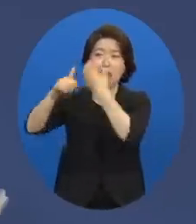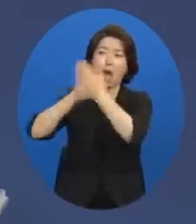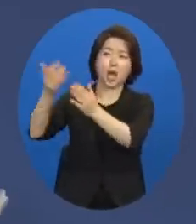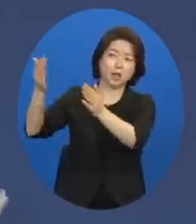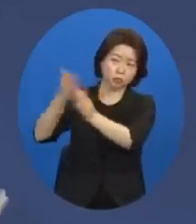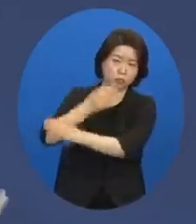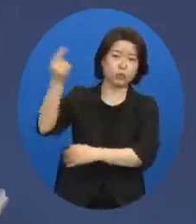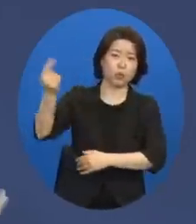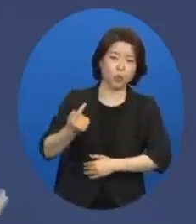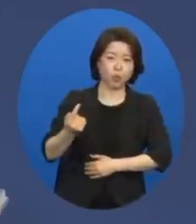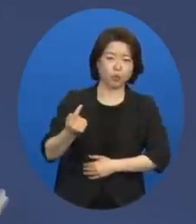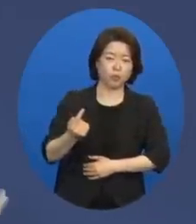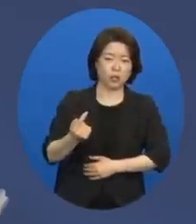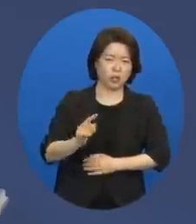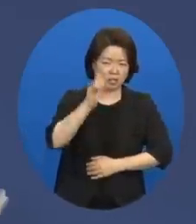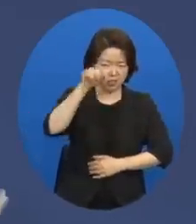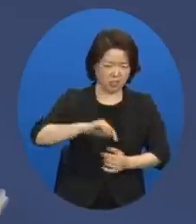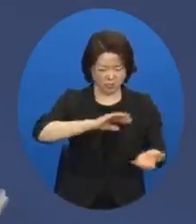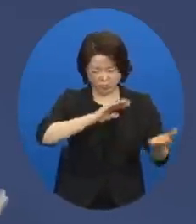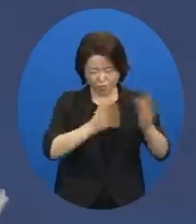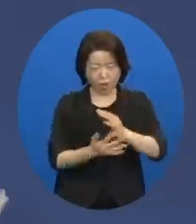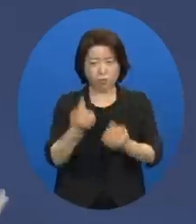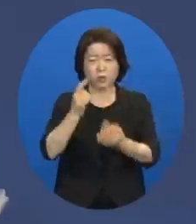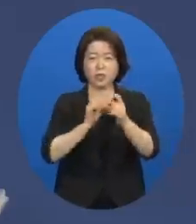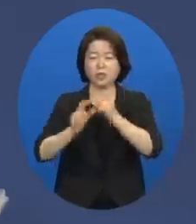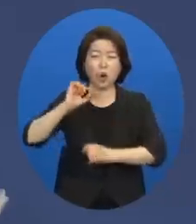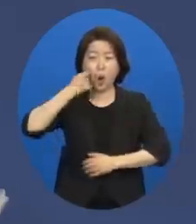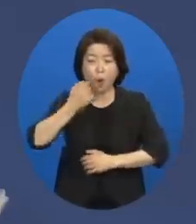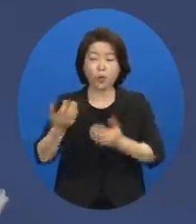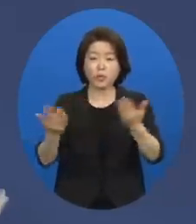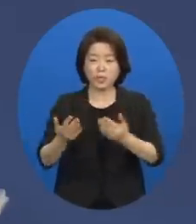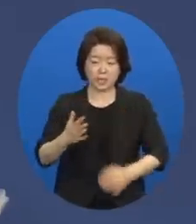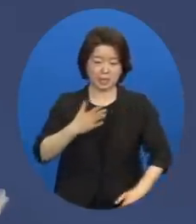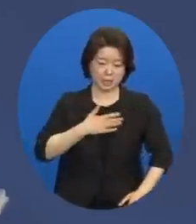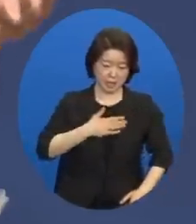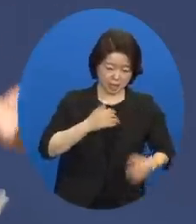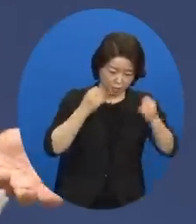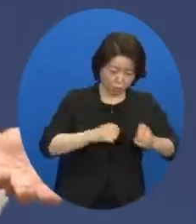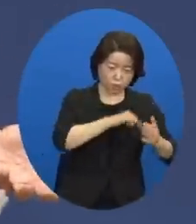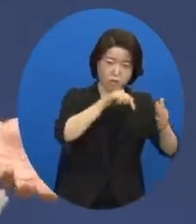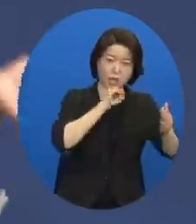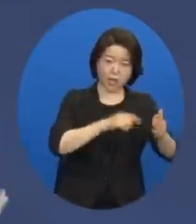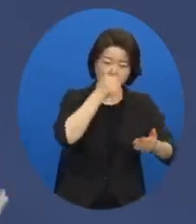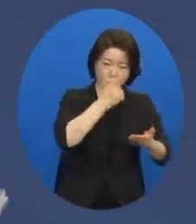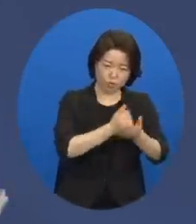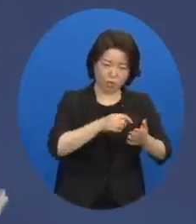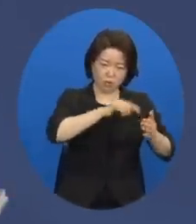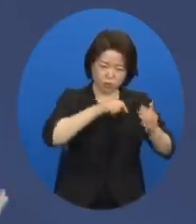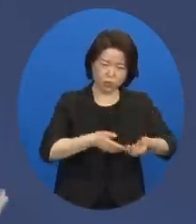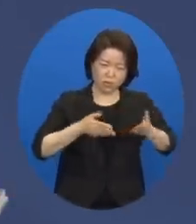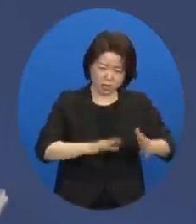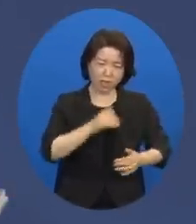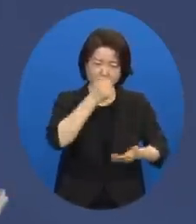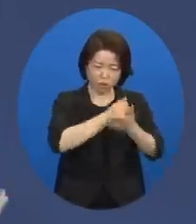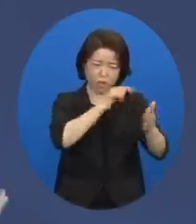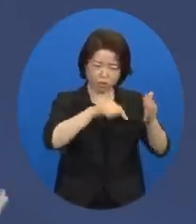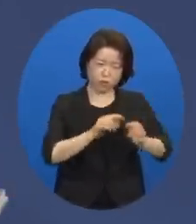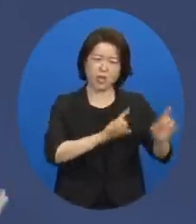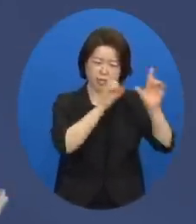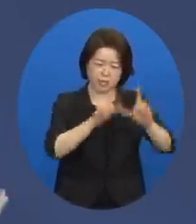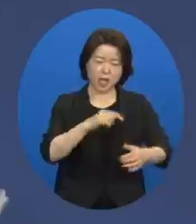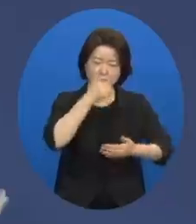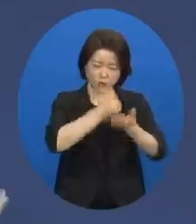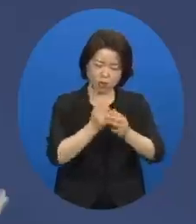오는 천지 개벽보다 더 어려운 일이 바로 우리의 존재 안에 죄 가운데 태어나서 죄 중에 살다가 죄